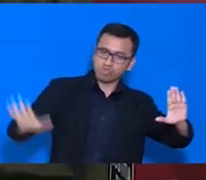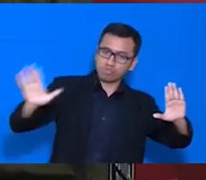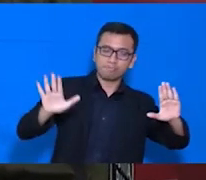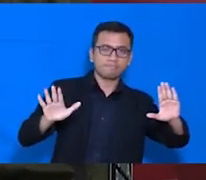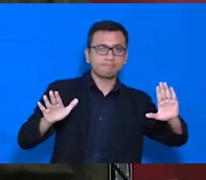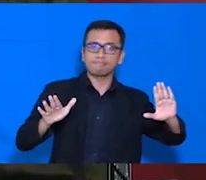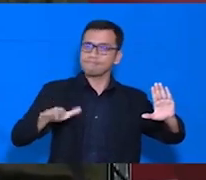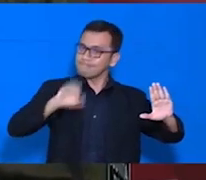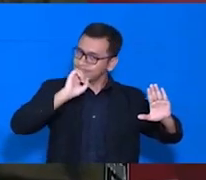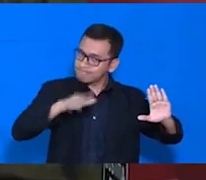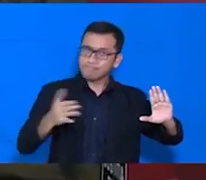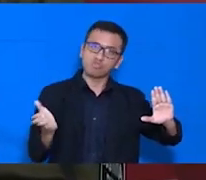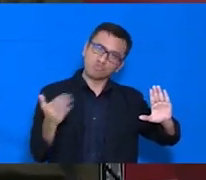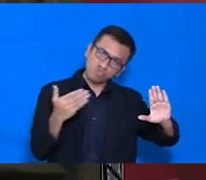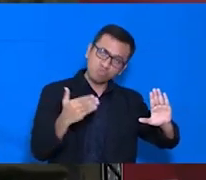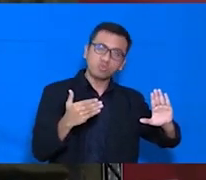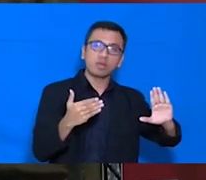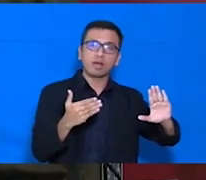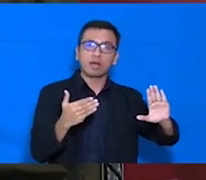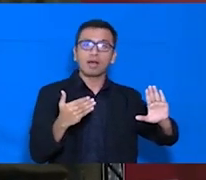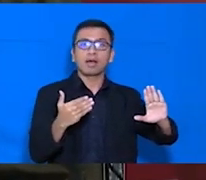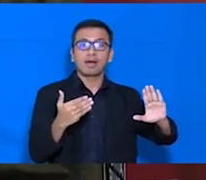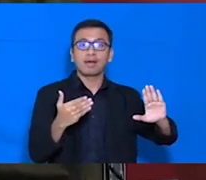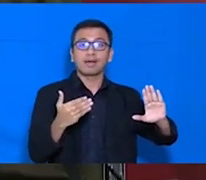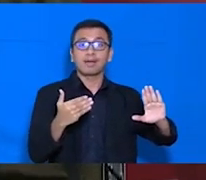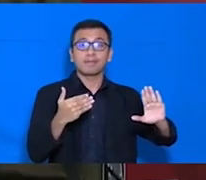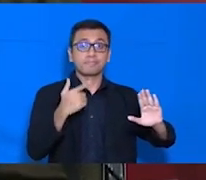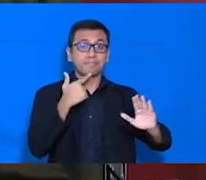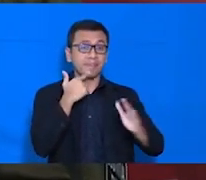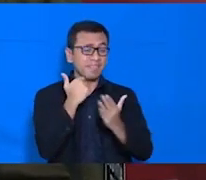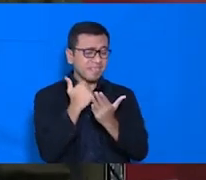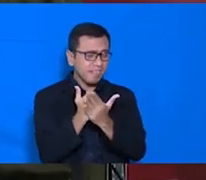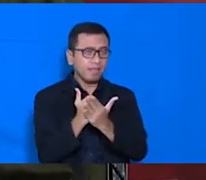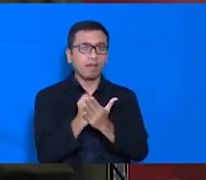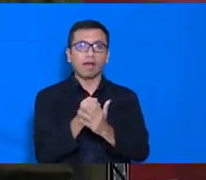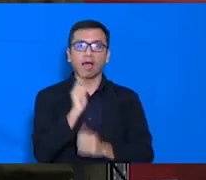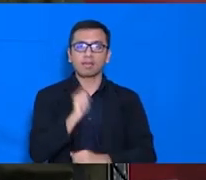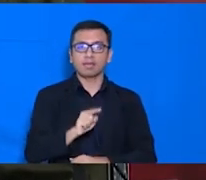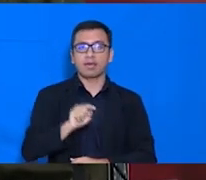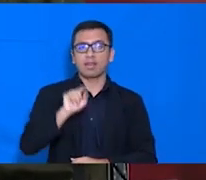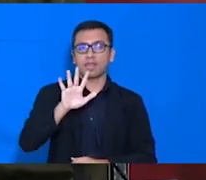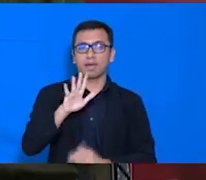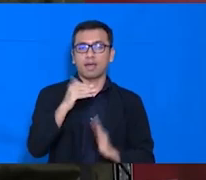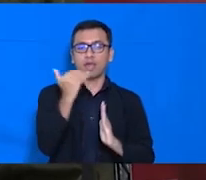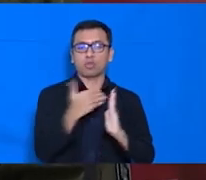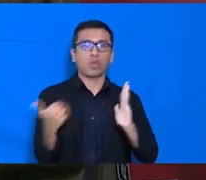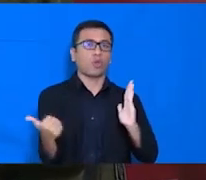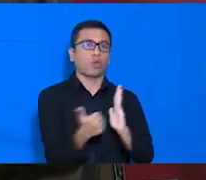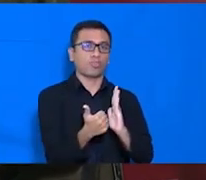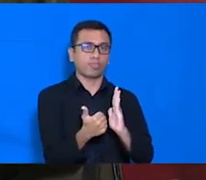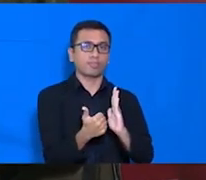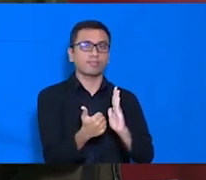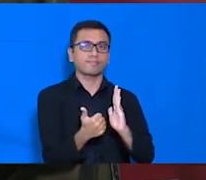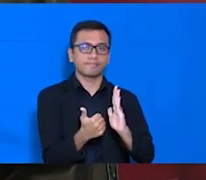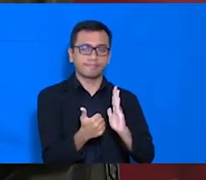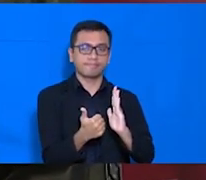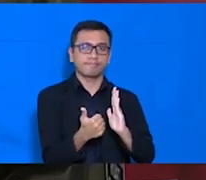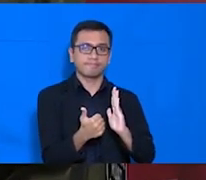kembali, diperhatikan kembali 5 hal kedisiplinan yang harus dilakukan,